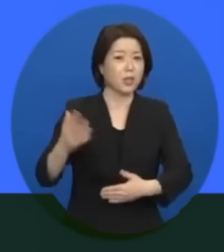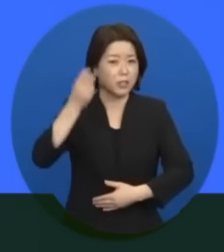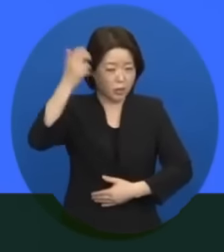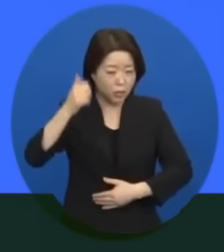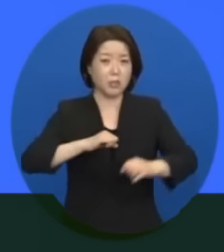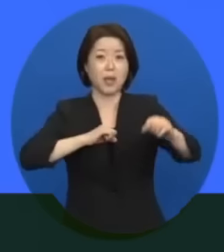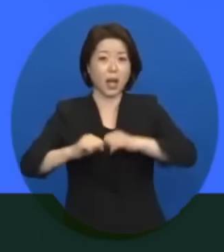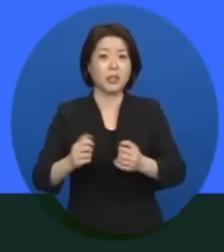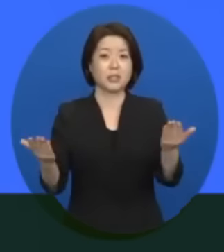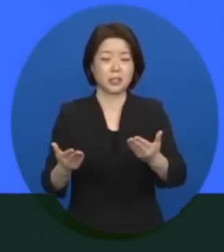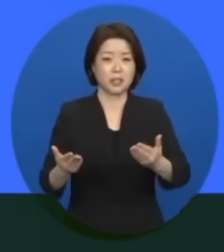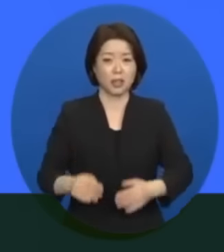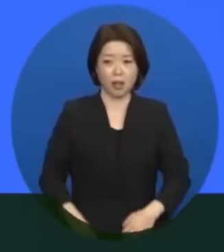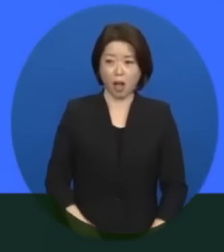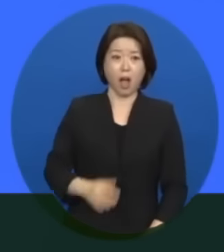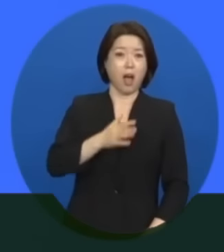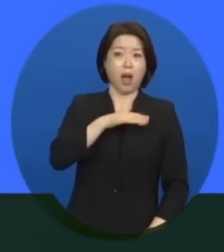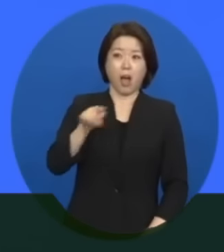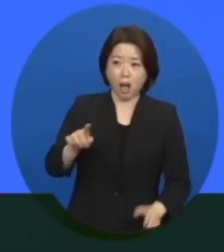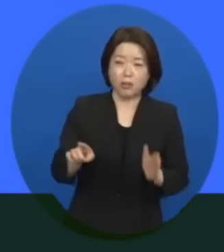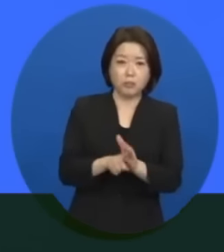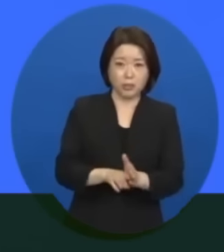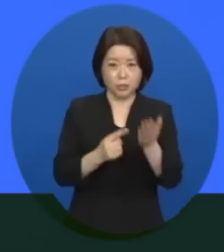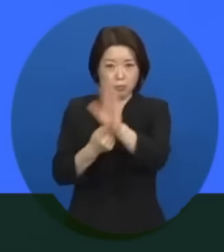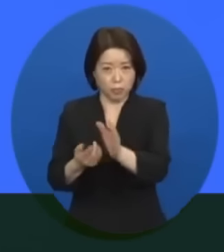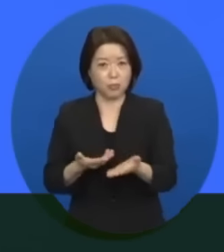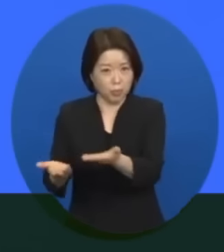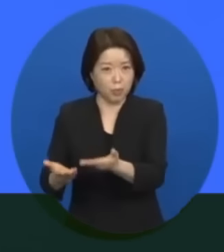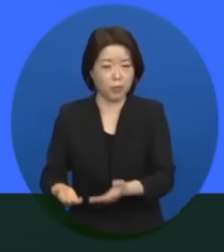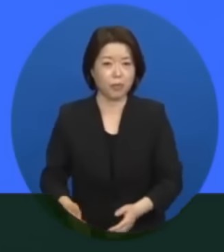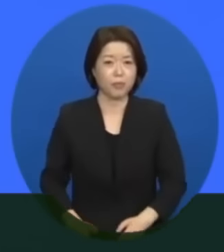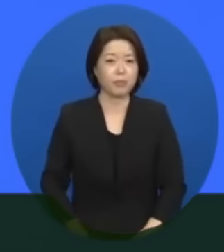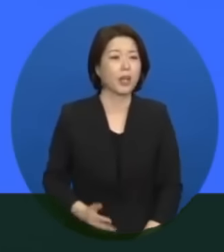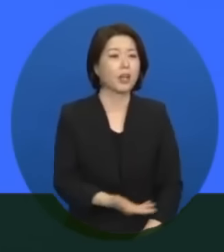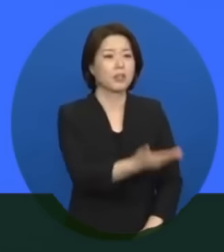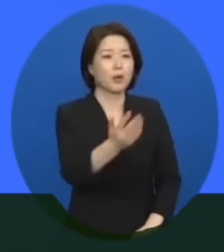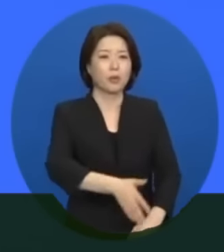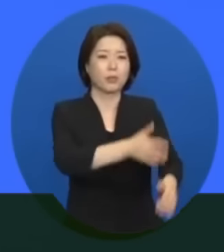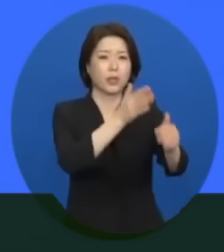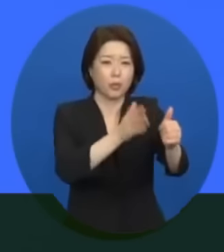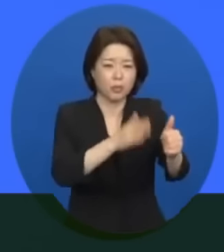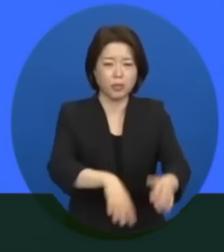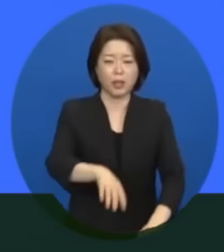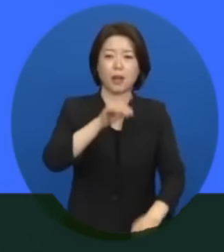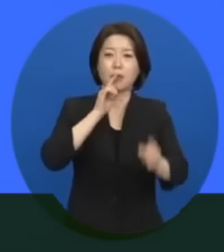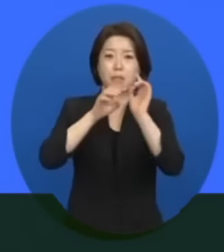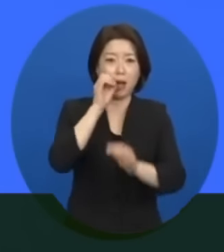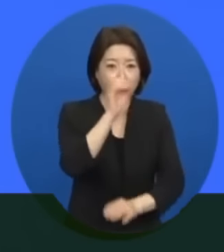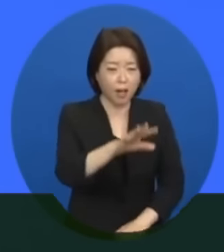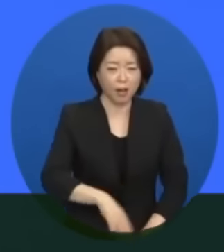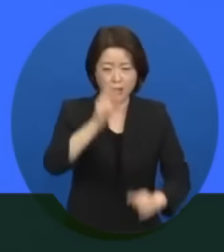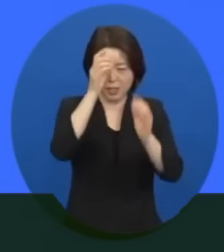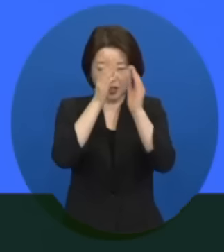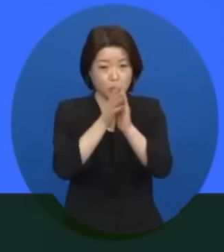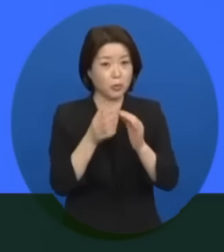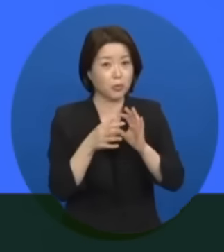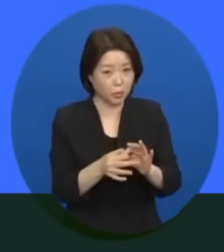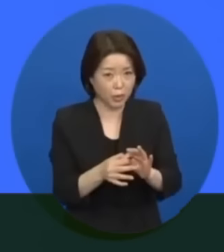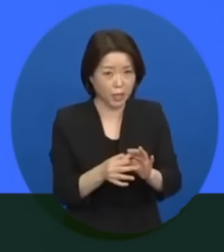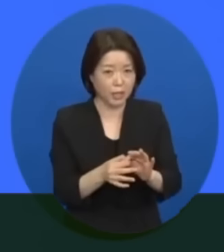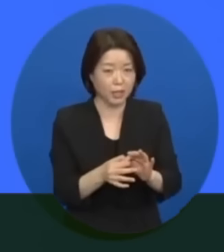그러면 그 믿음에 반응하시는 됩니다 그러면 여러분들의 권면과 말씀과 기도를